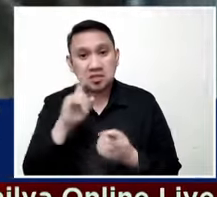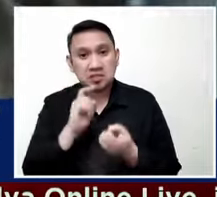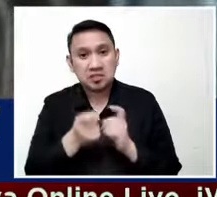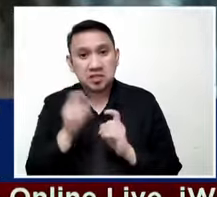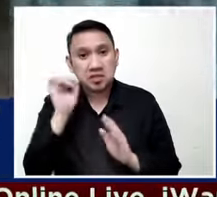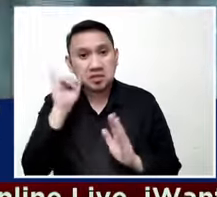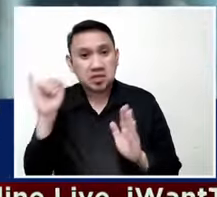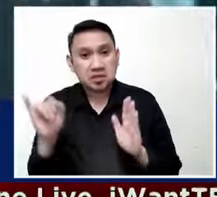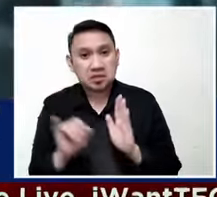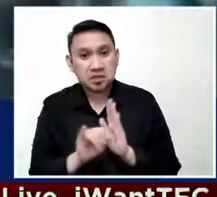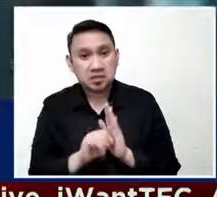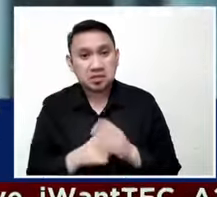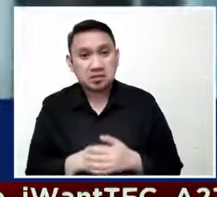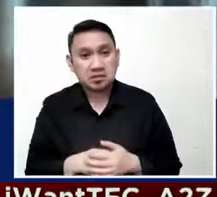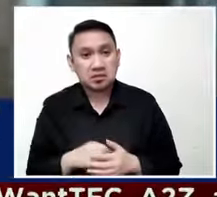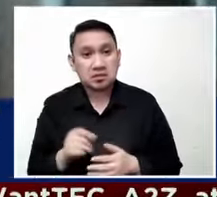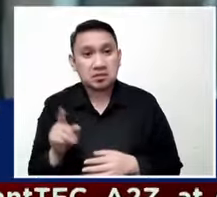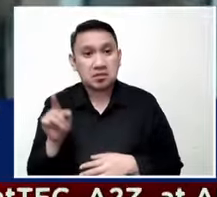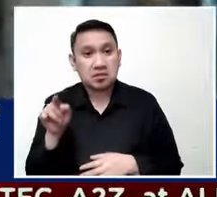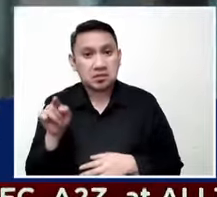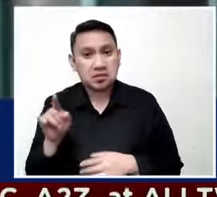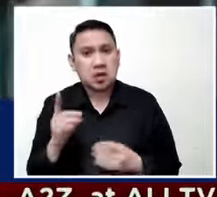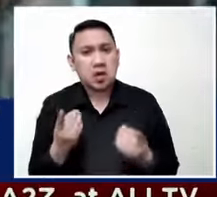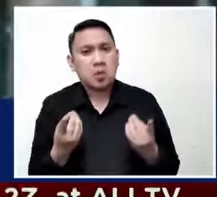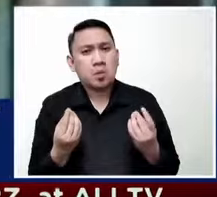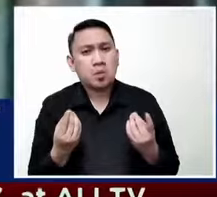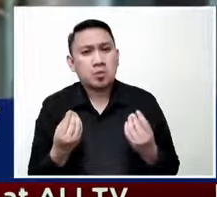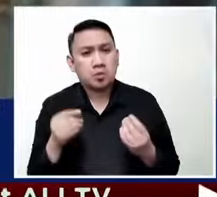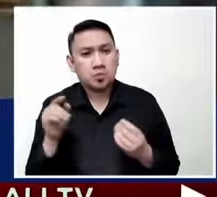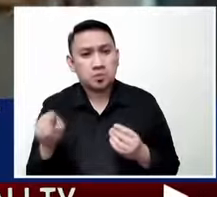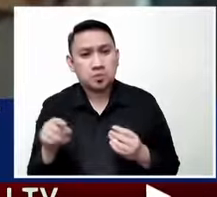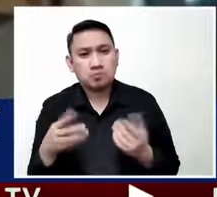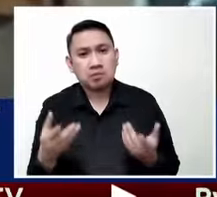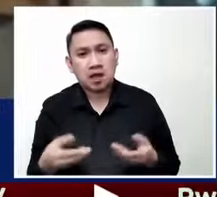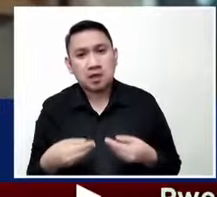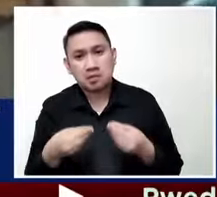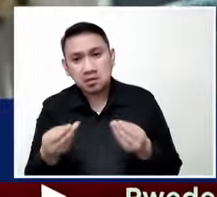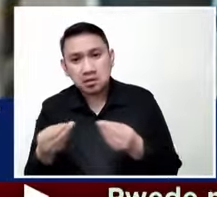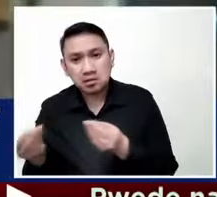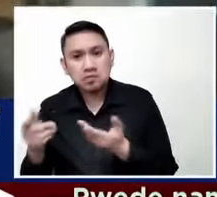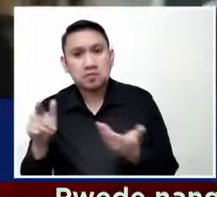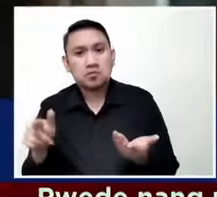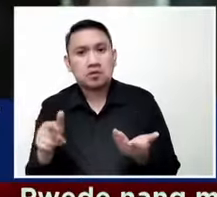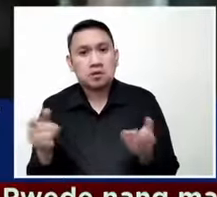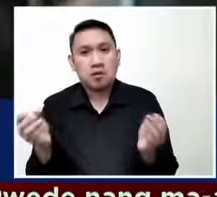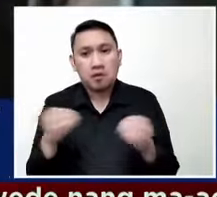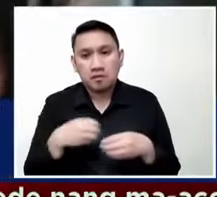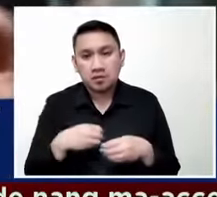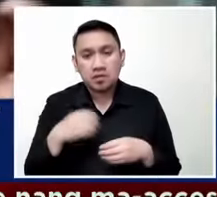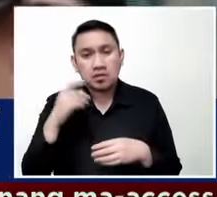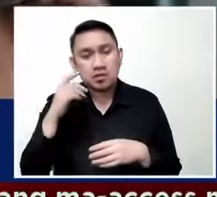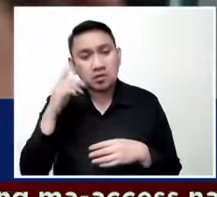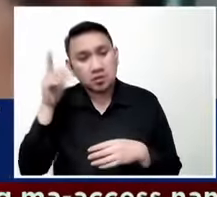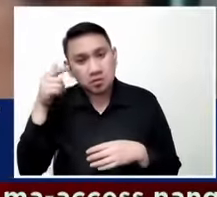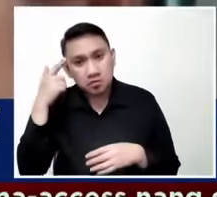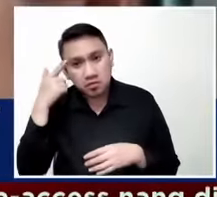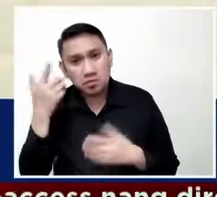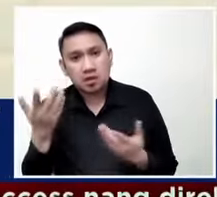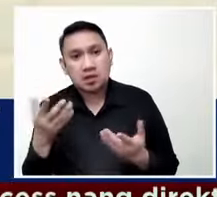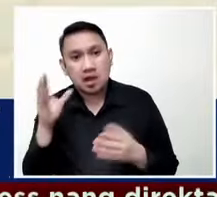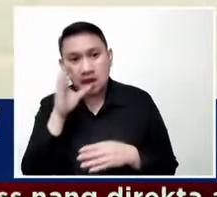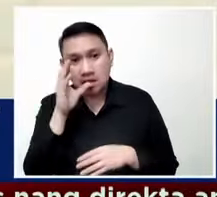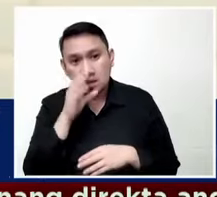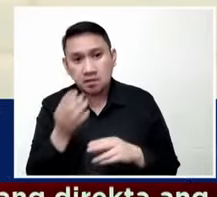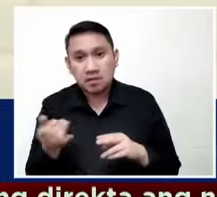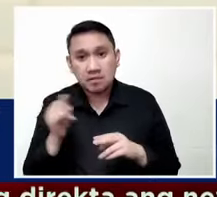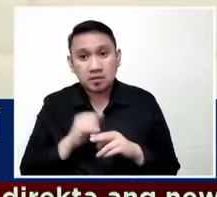sa QCPD, isang lehitimong supplier si Santos sa ilang ahensya ng gobyerno. Kumuha siya ng mga investors para sa kanyang negosyo.